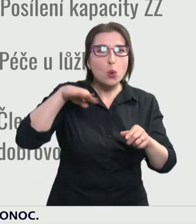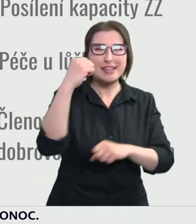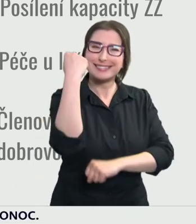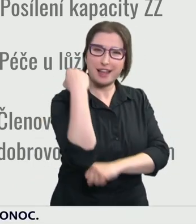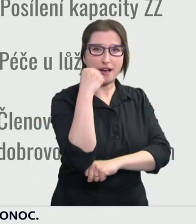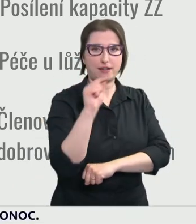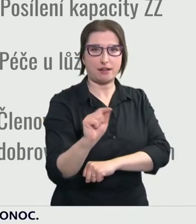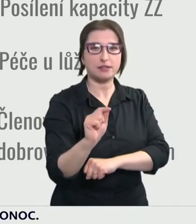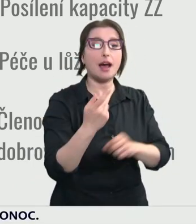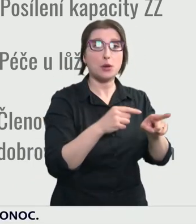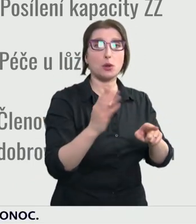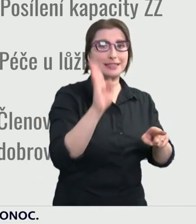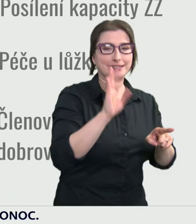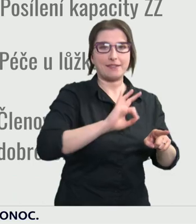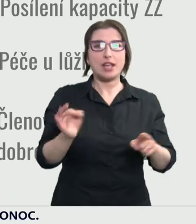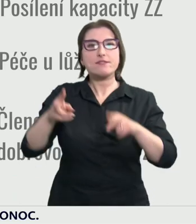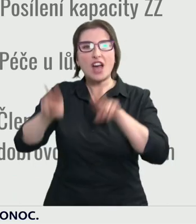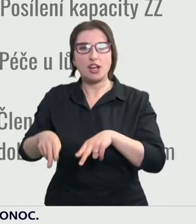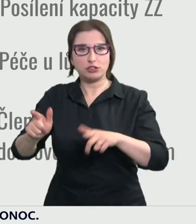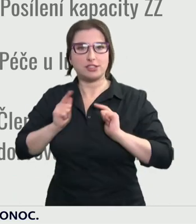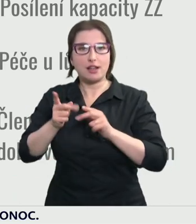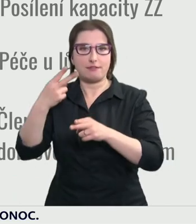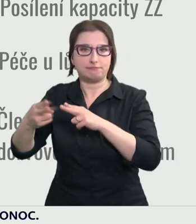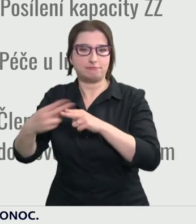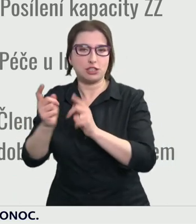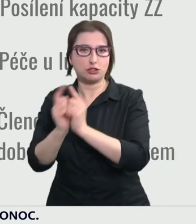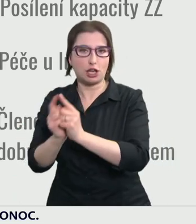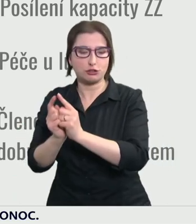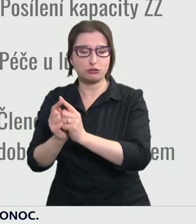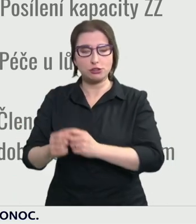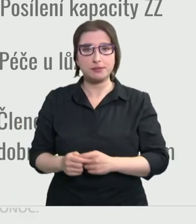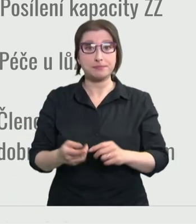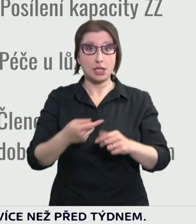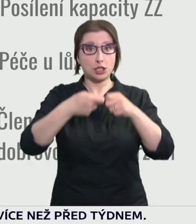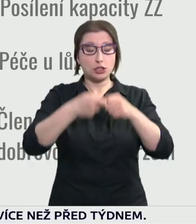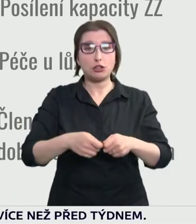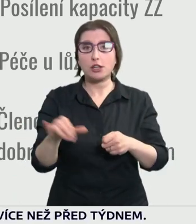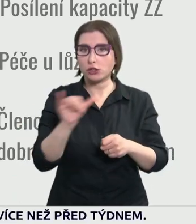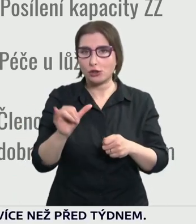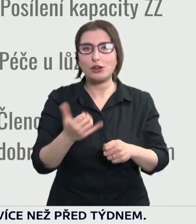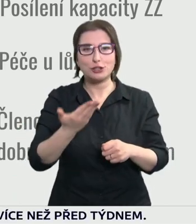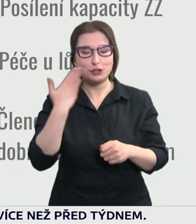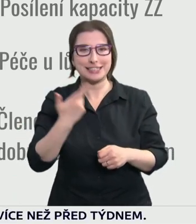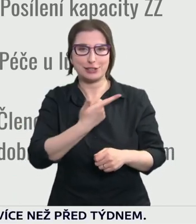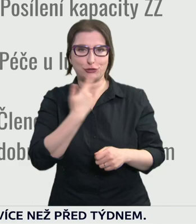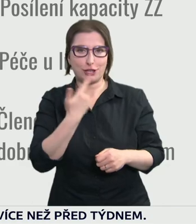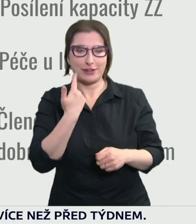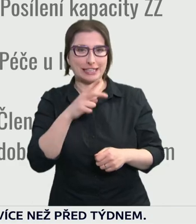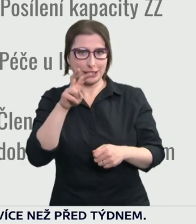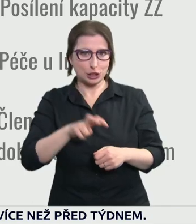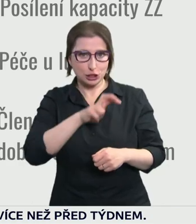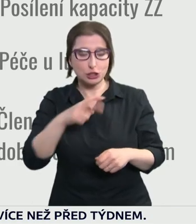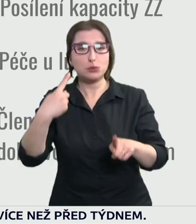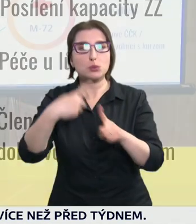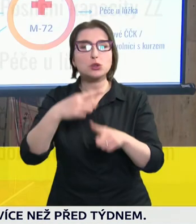případy. Součástí těch týmů jsou členové Českého červeného kříže a také celá řada dobrovolníků, kteří